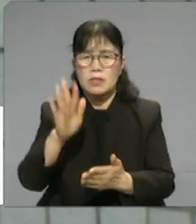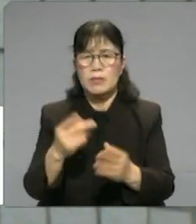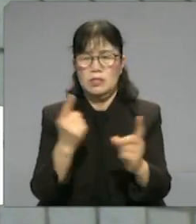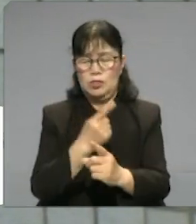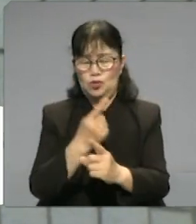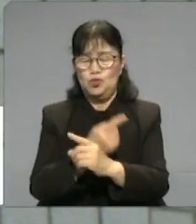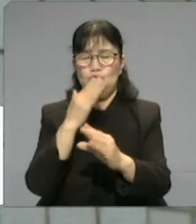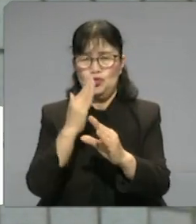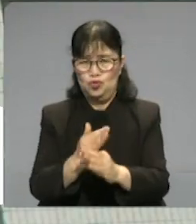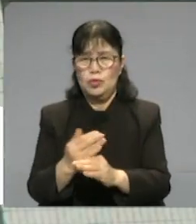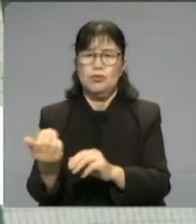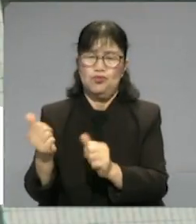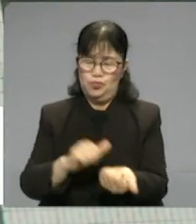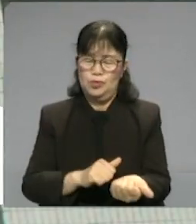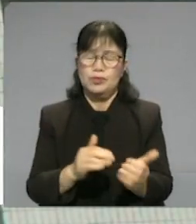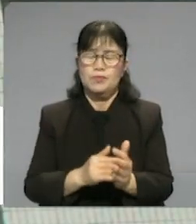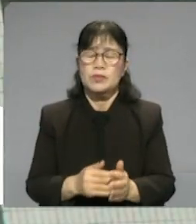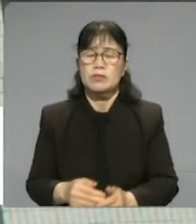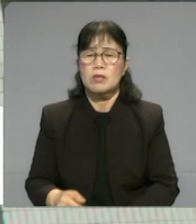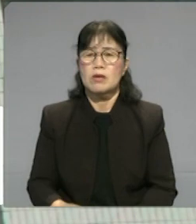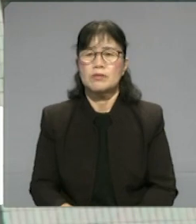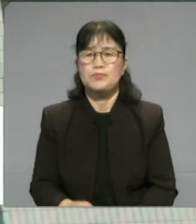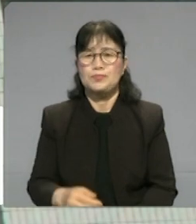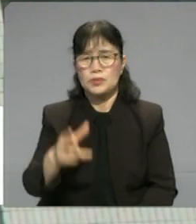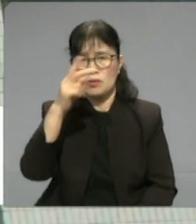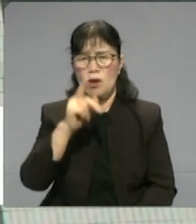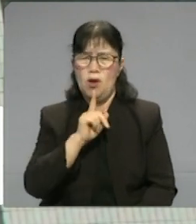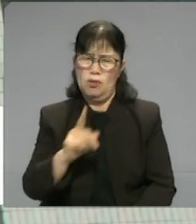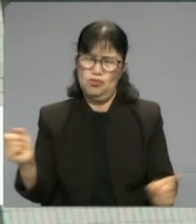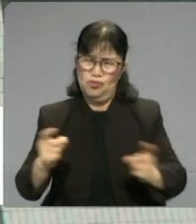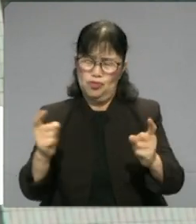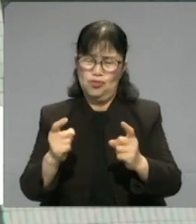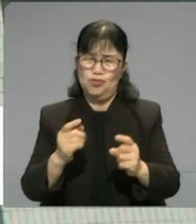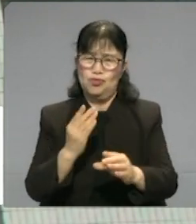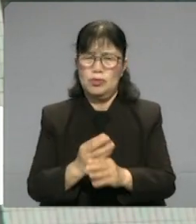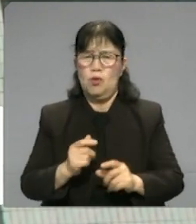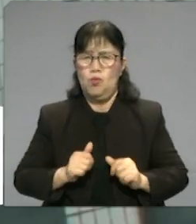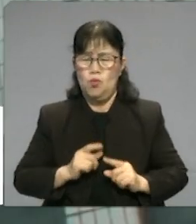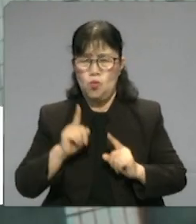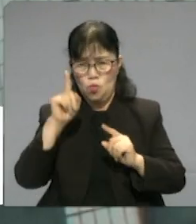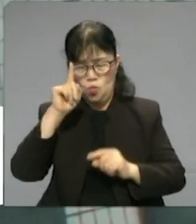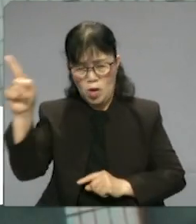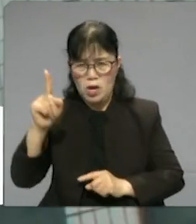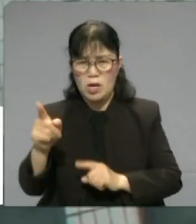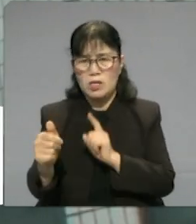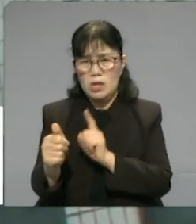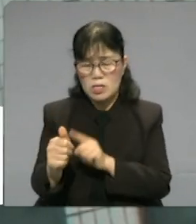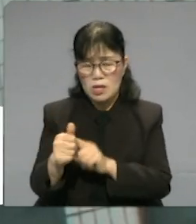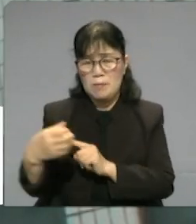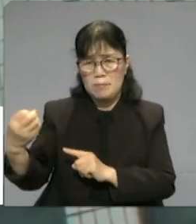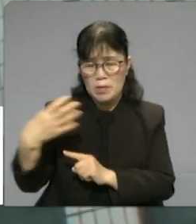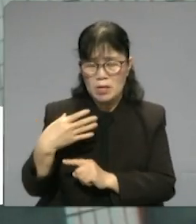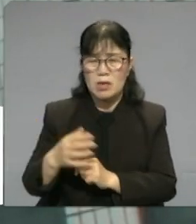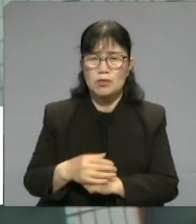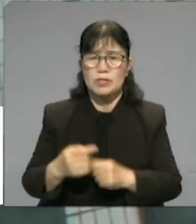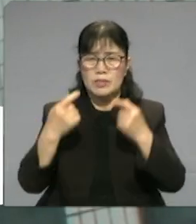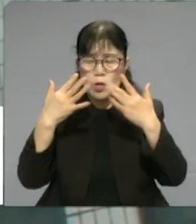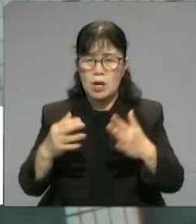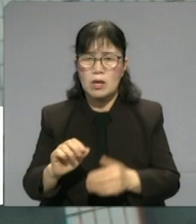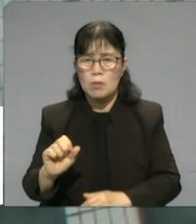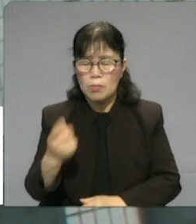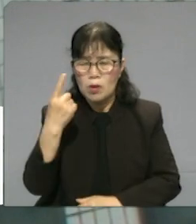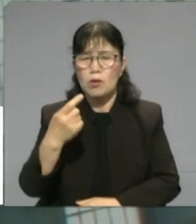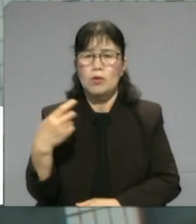중에 숨졌습니다 경찰은 언쟁 중에 화가나 범행을 저질렀다는의 진술을 토대로 정확한 범행